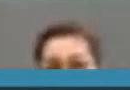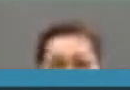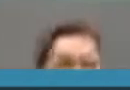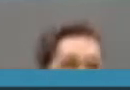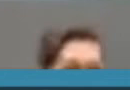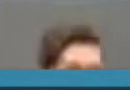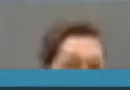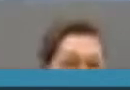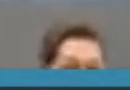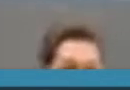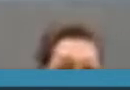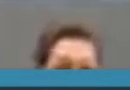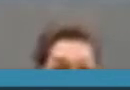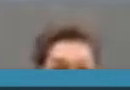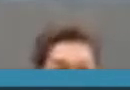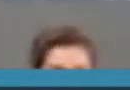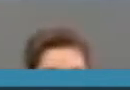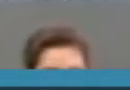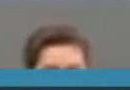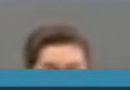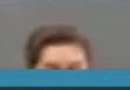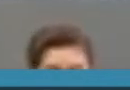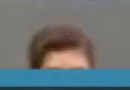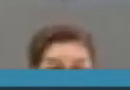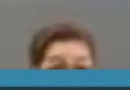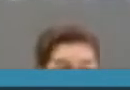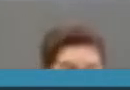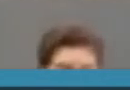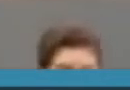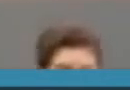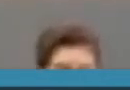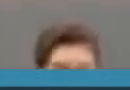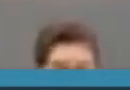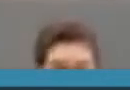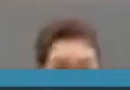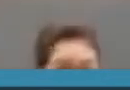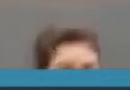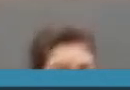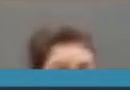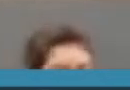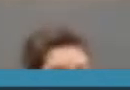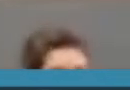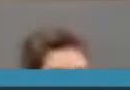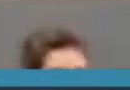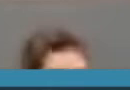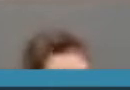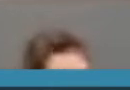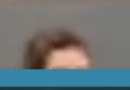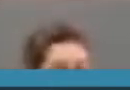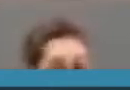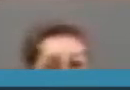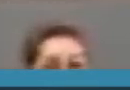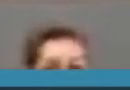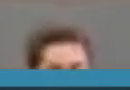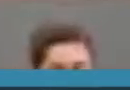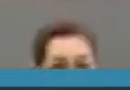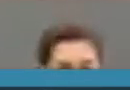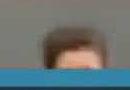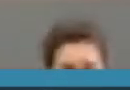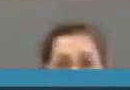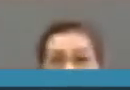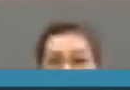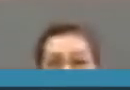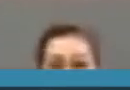นองคายอุดรธานีหนองบัวลำพูชัยภูมิระยองจันทบุรีและตราดเนื่องจากมีฝนตกหนักต่